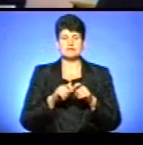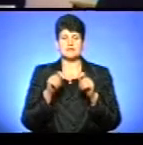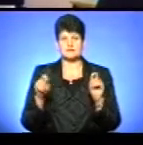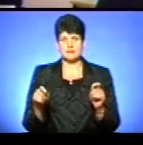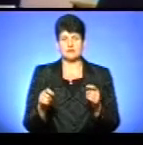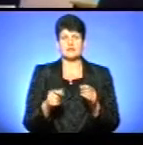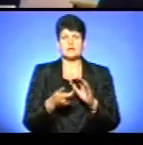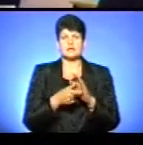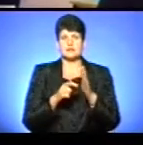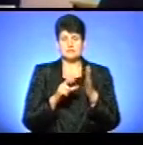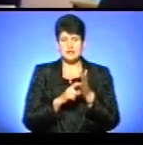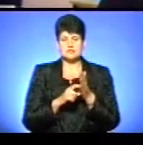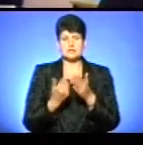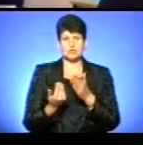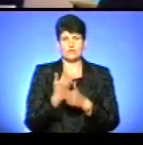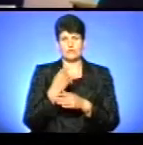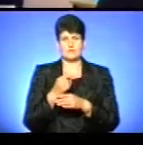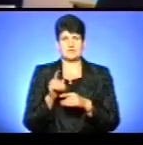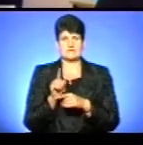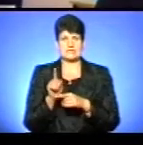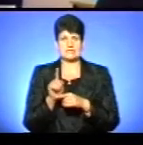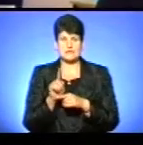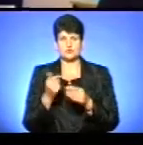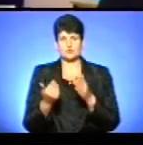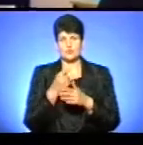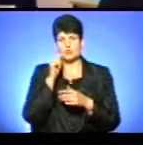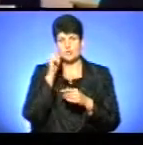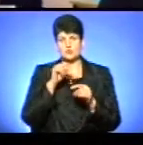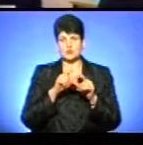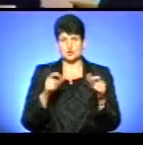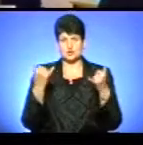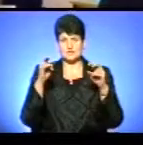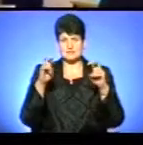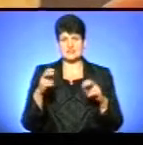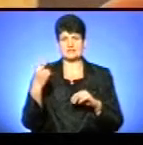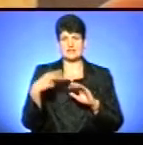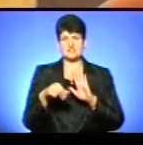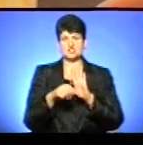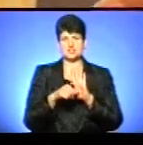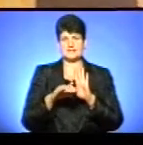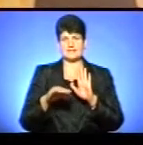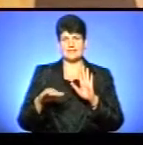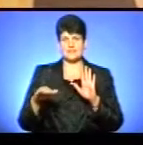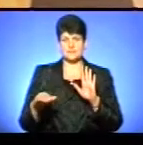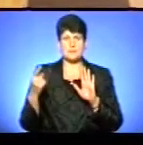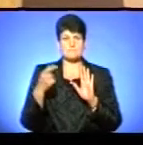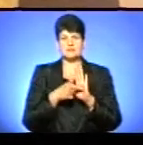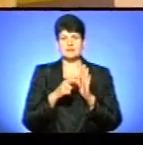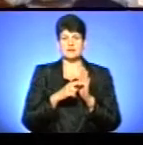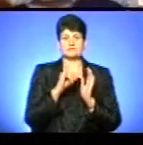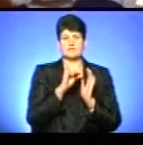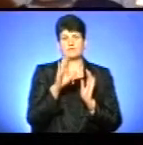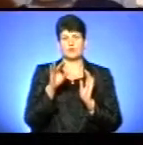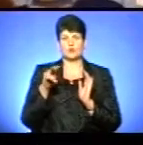кімнату першокласників за новими стандартами української школи. Сьогодні за парти сіли 26 дітей. Першокласниця Івана Волошук